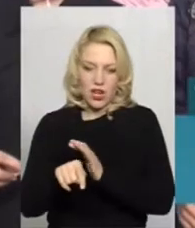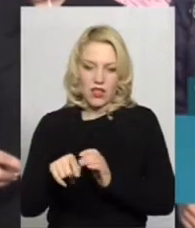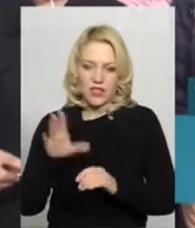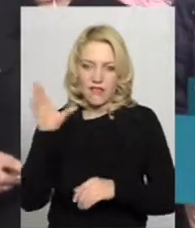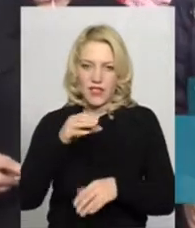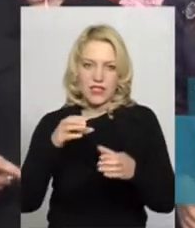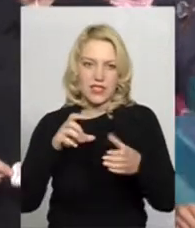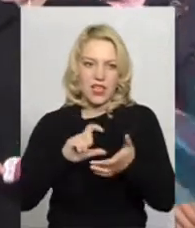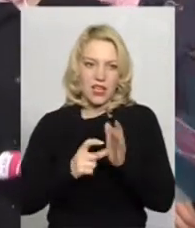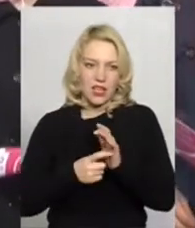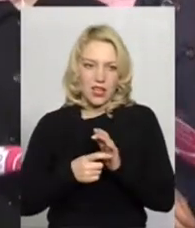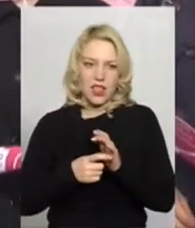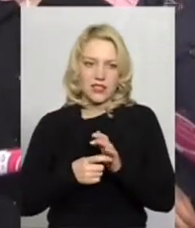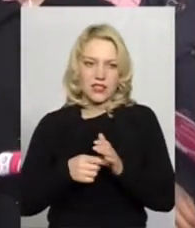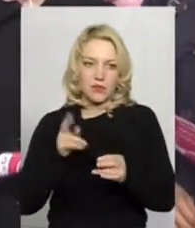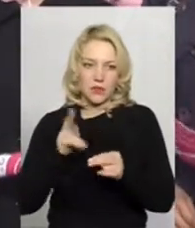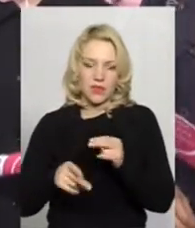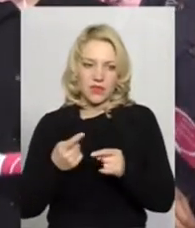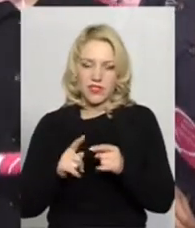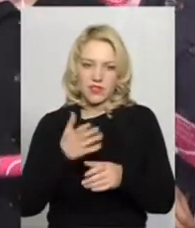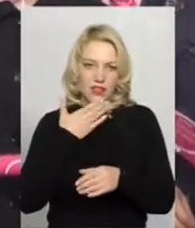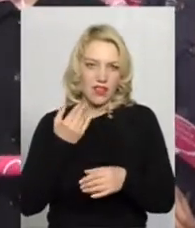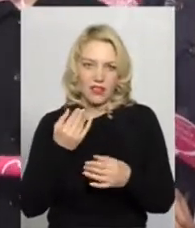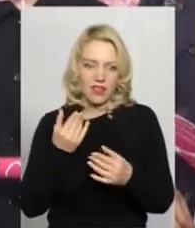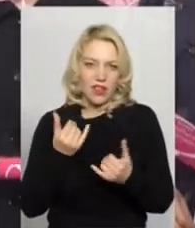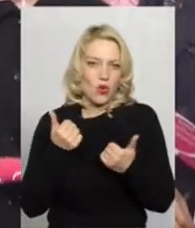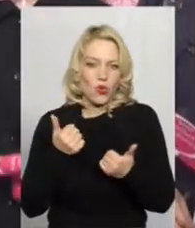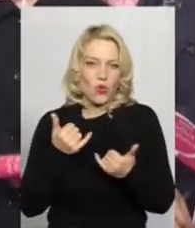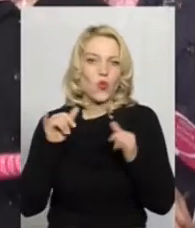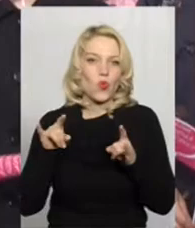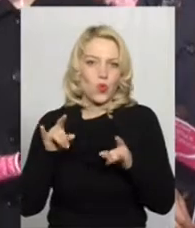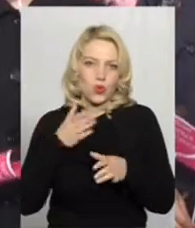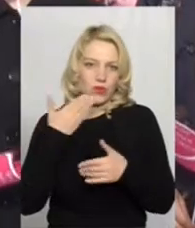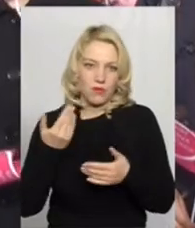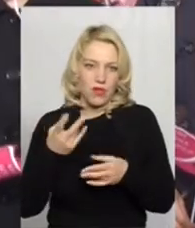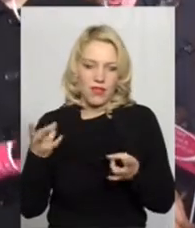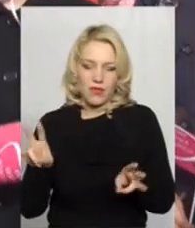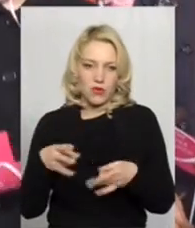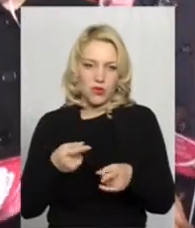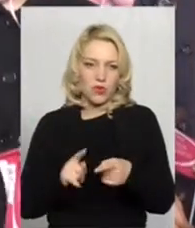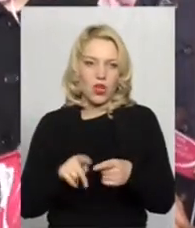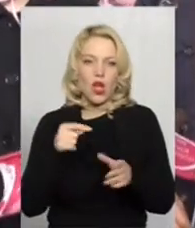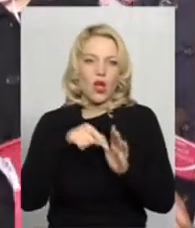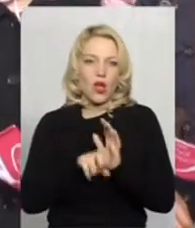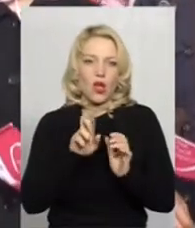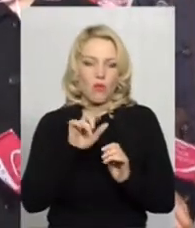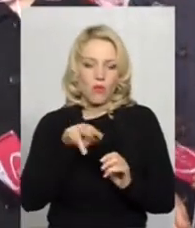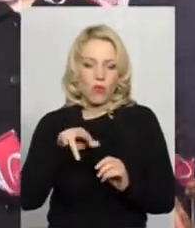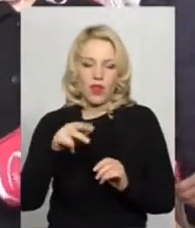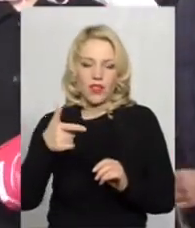і не потрібно. А ви взагалі знаєте, що означає слово булінг? Так. А що саме?